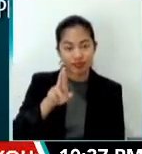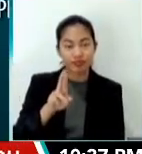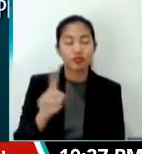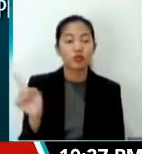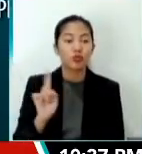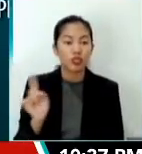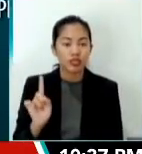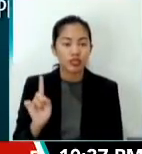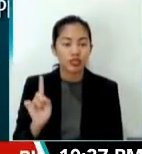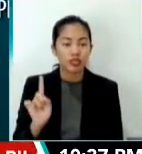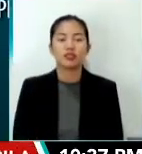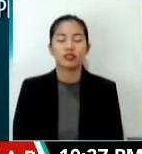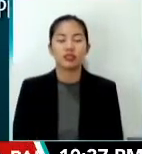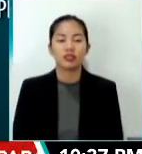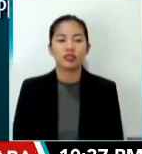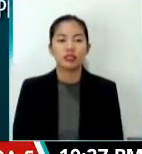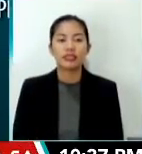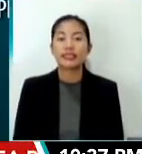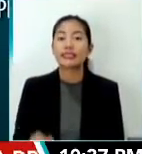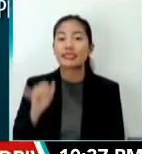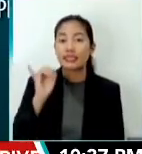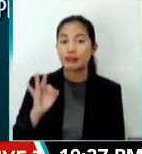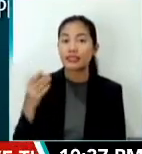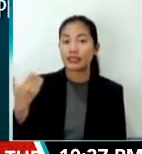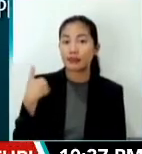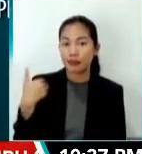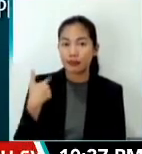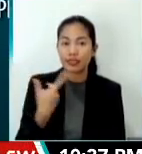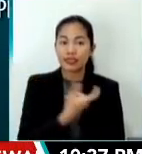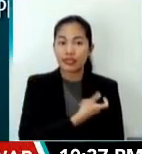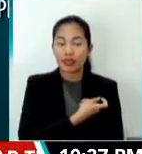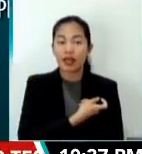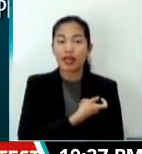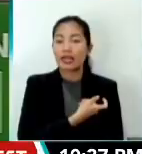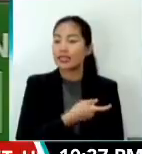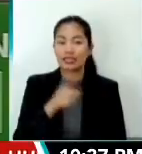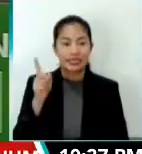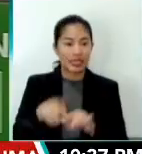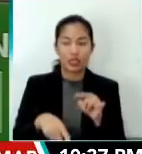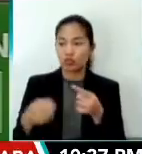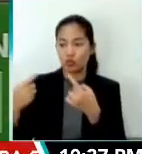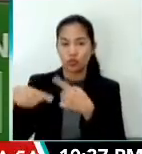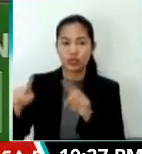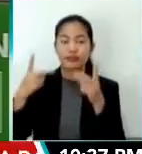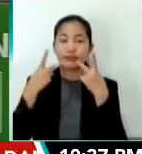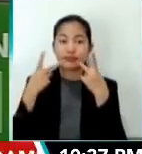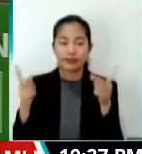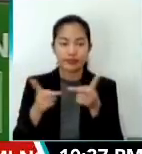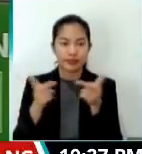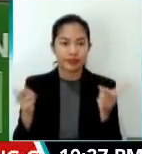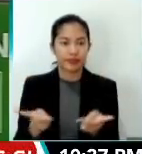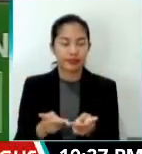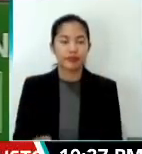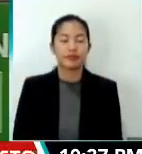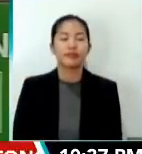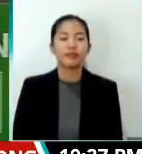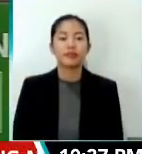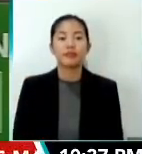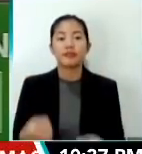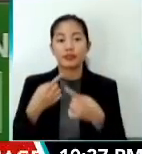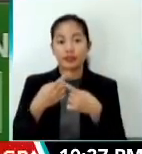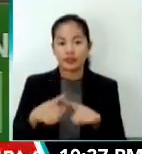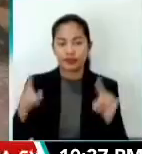3, pag hindi ka vaccinated, huwag ka munang pumunta sa mga public places. Pero paglilinaw ni Presidential Spokesperson